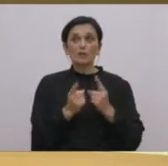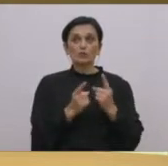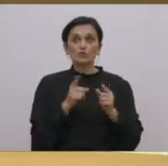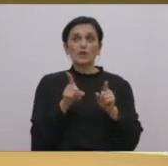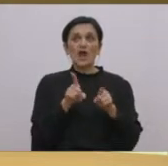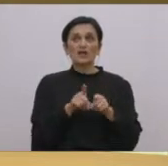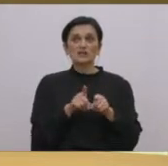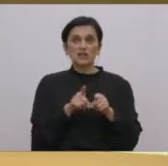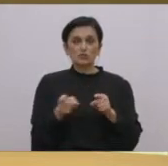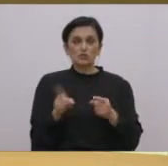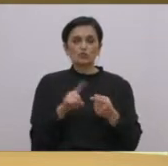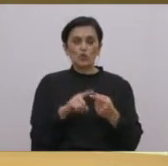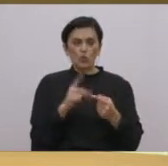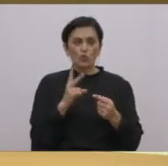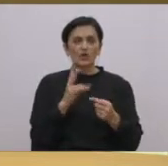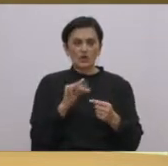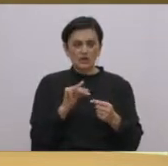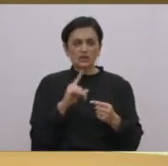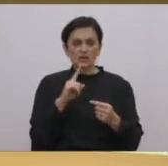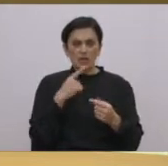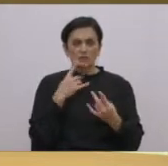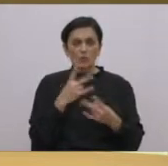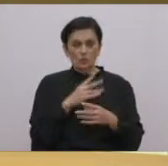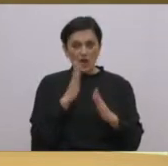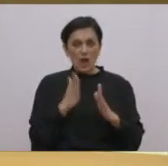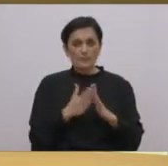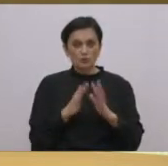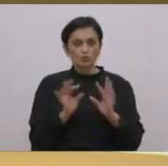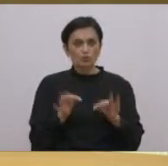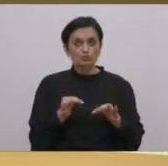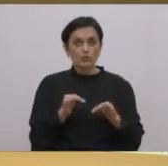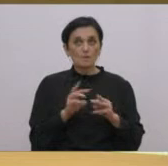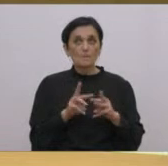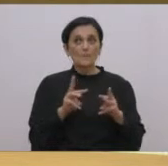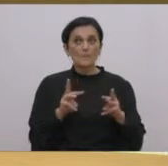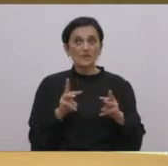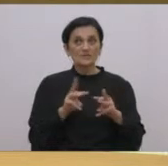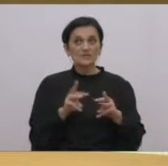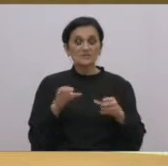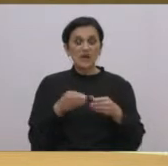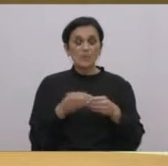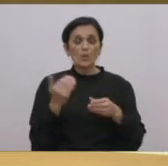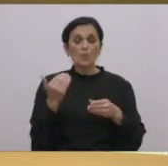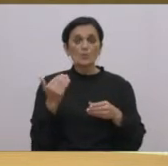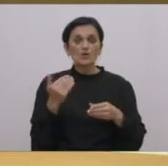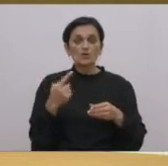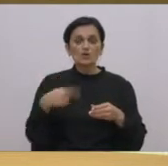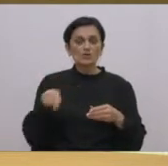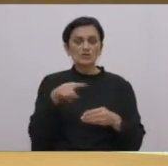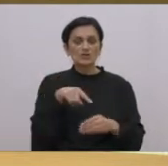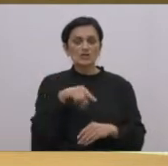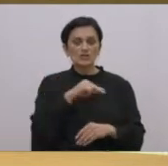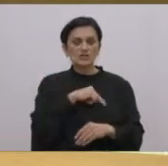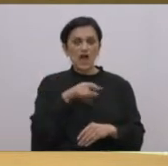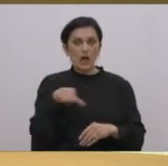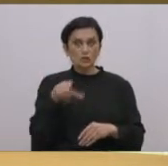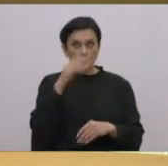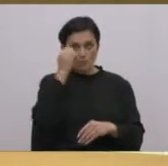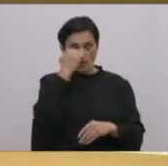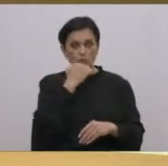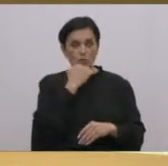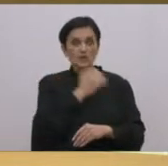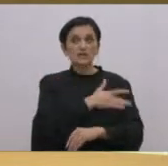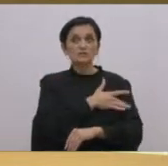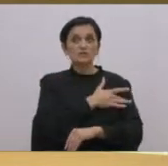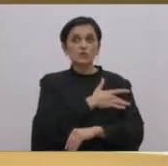ასეთ ფონზე რასაკვირველია კი რა თქმა უნდა აბსოლუტურად მართებულად ministri, saministru, misi uklebli uqola tanamshomlis chatlus, madlobas imsakhulobs kiye